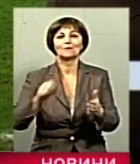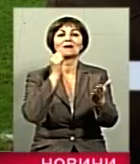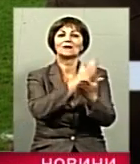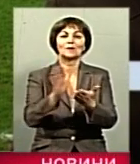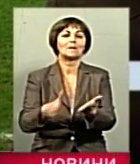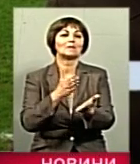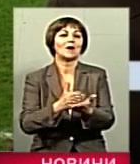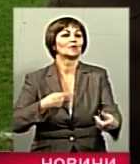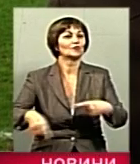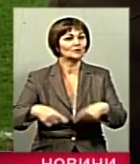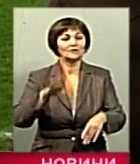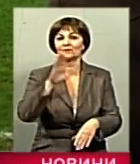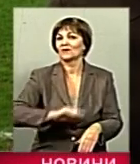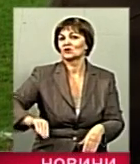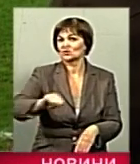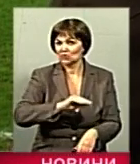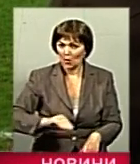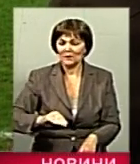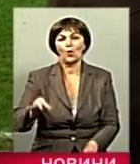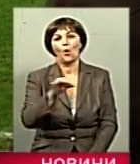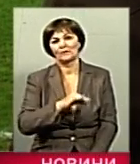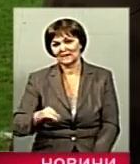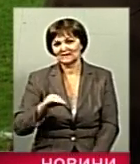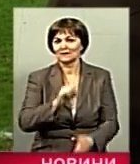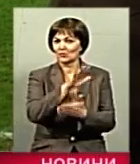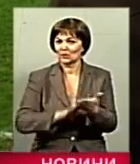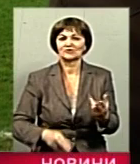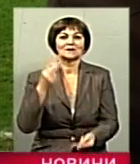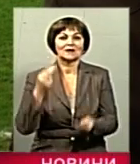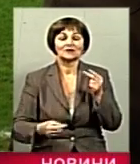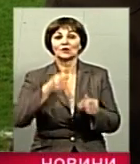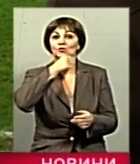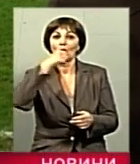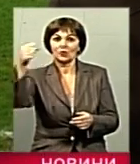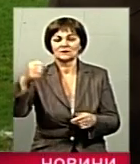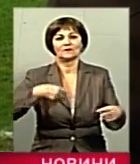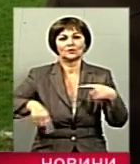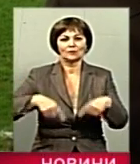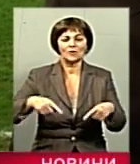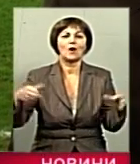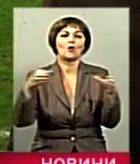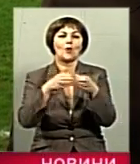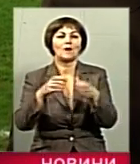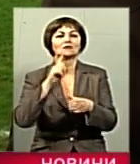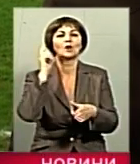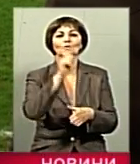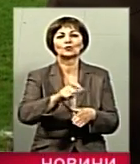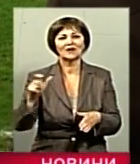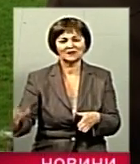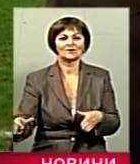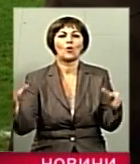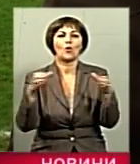маємо футбол в Житомирі, Житомирській області. Продовжуємо грати в дорослий футбол. Команда юнаків,